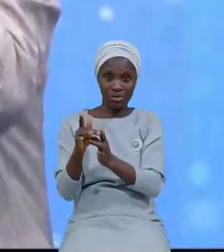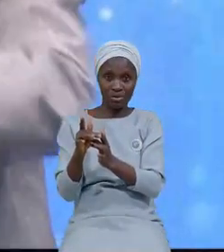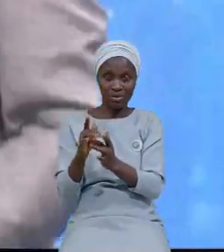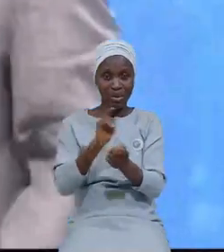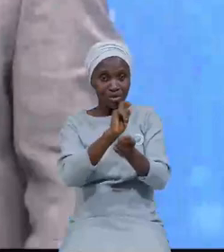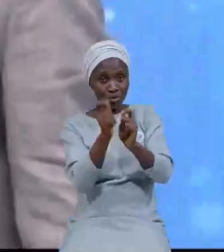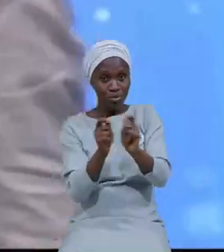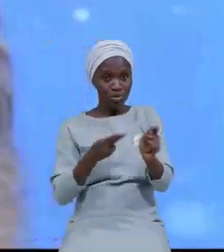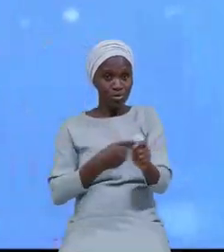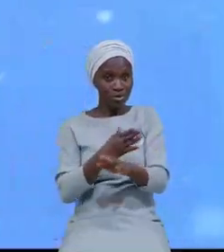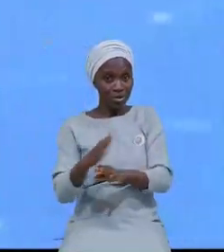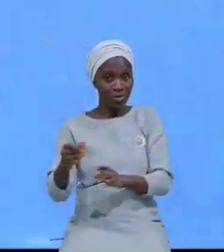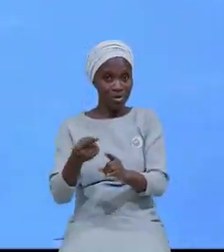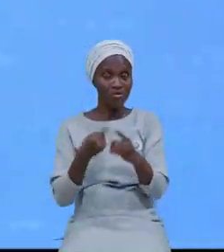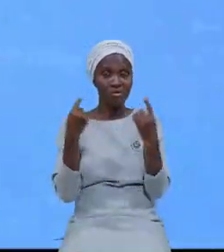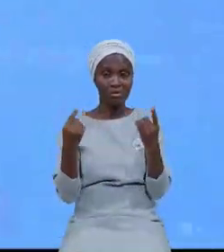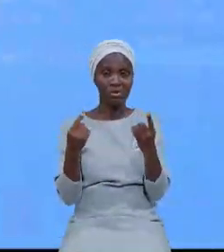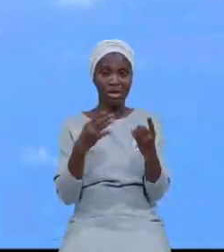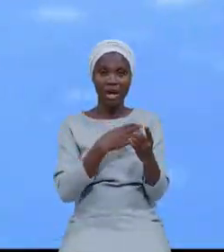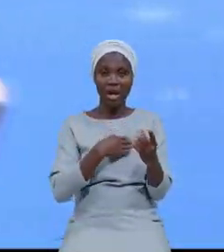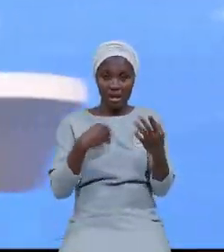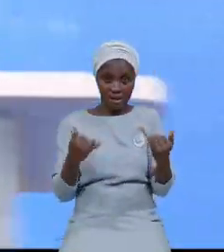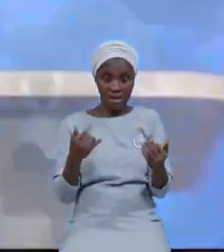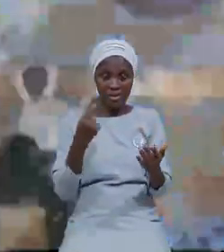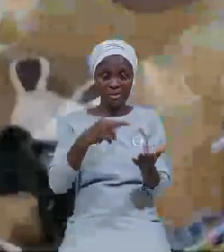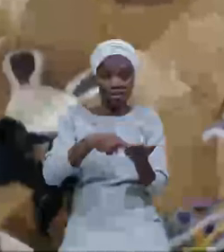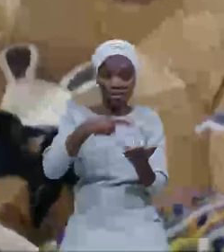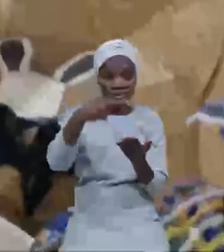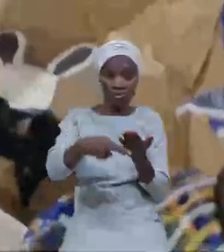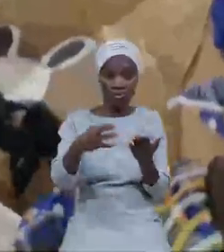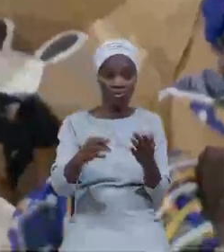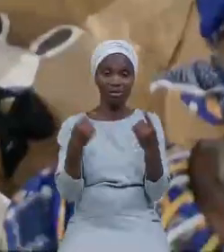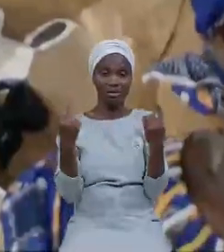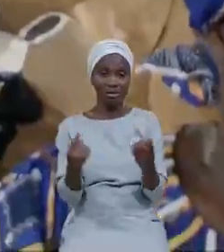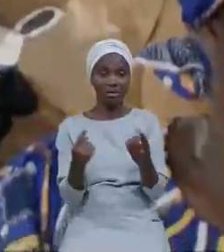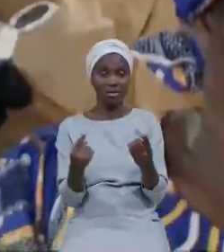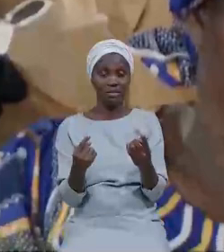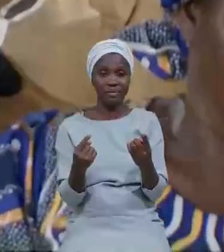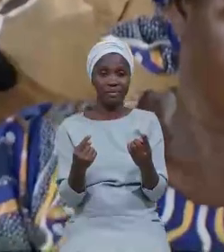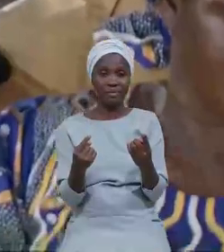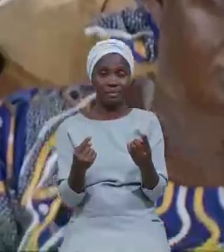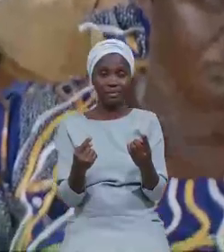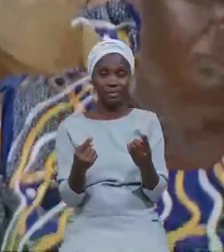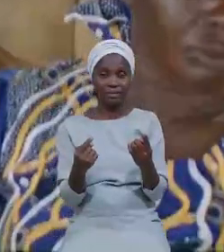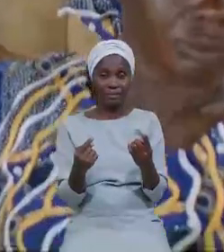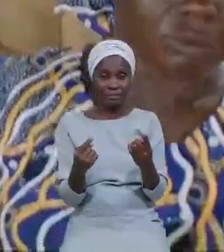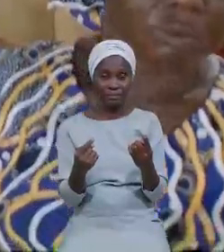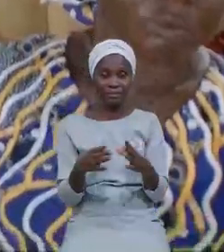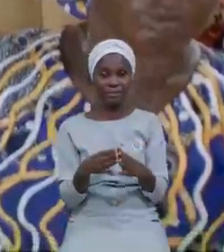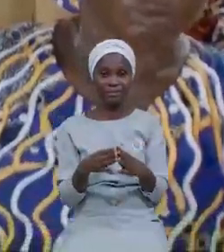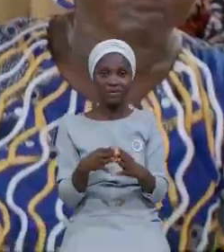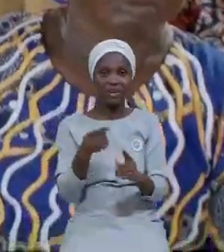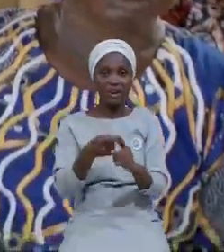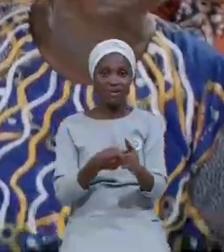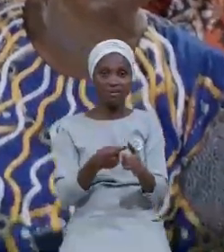nous détourne du péché et toutes les conséquences du péché du péché et